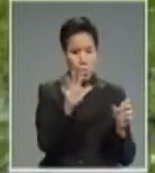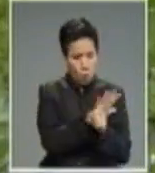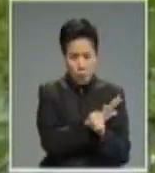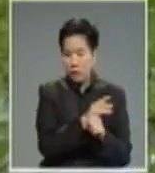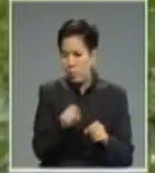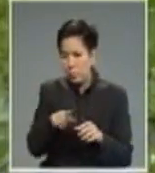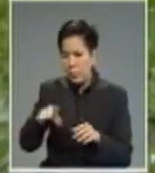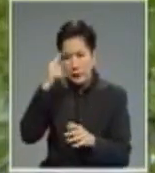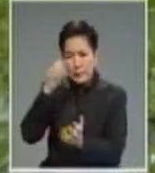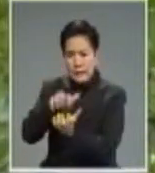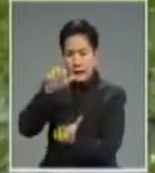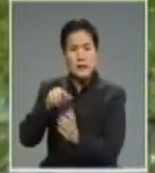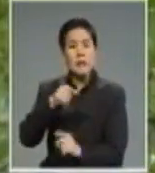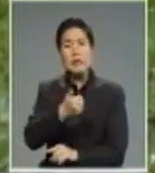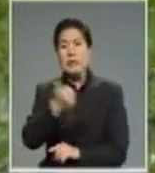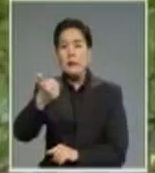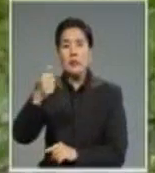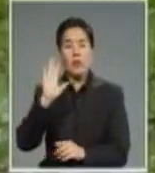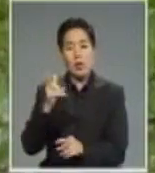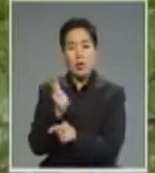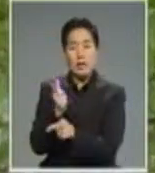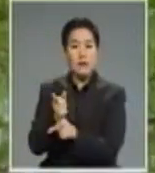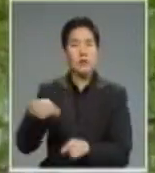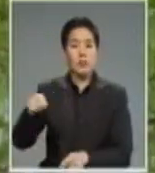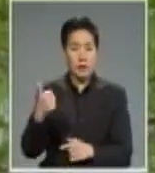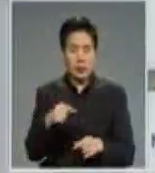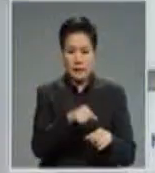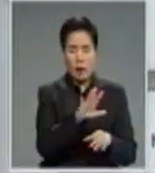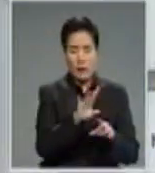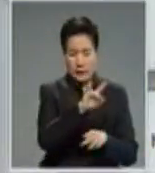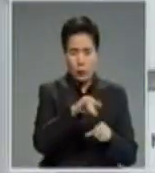แต่เป็นจระเข้ที่หลุดออกมาจากในฟาร์มใกล้เคียงกันค่ะคุณกัมพูคุณรัชนีคะ